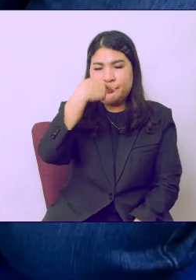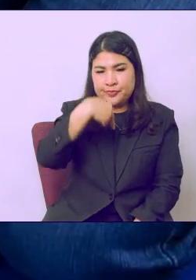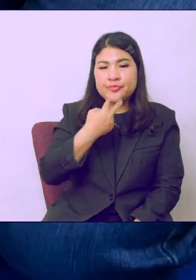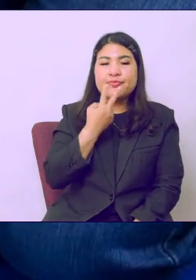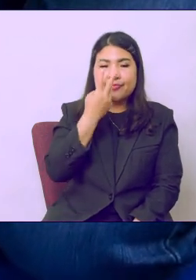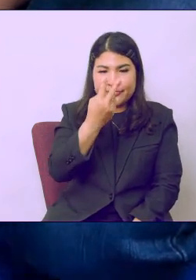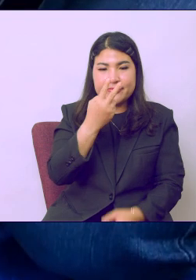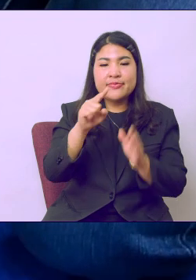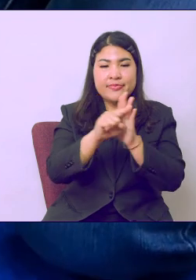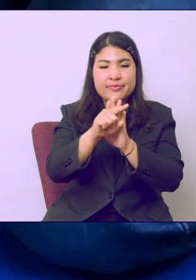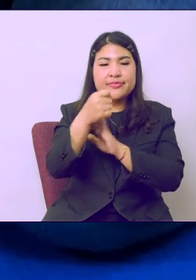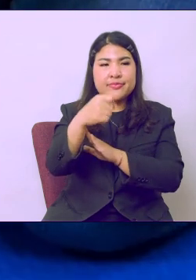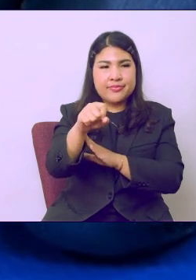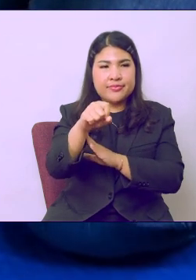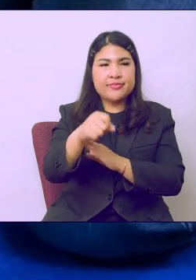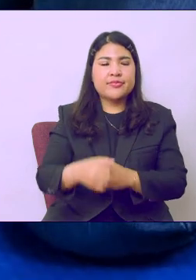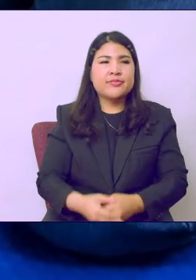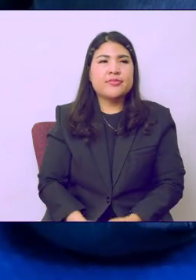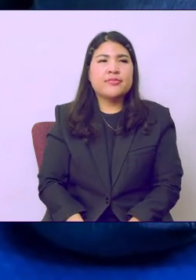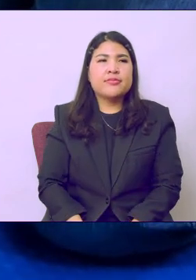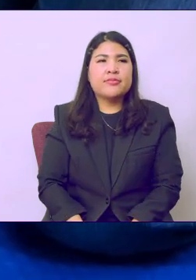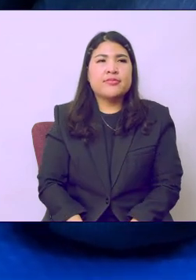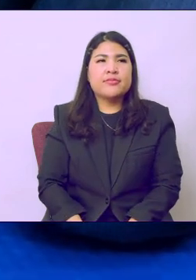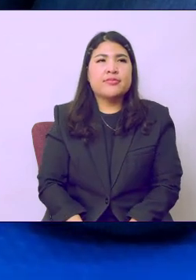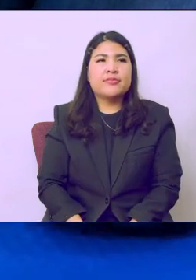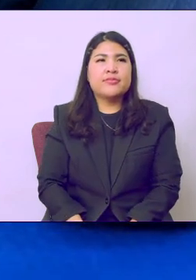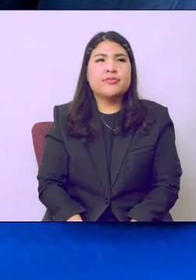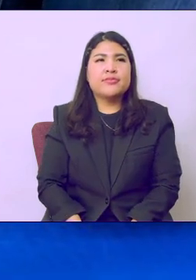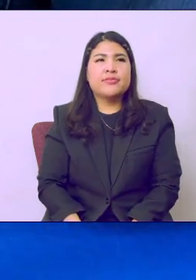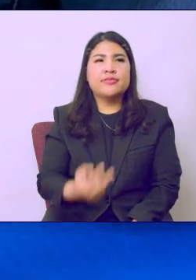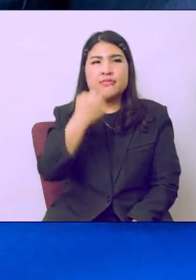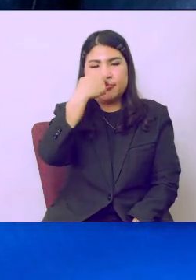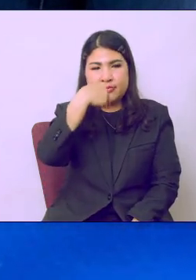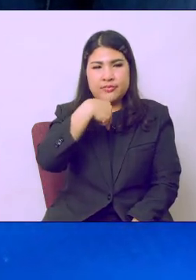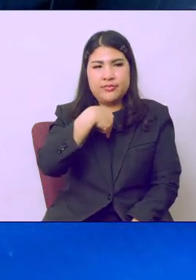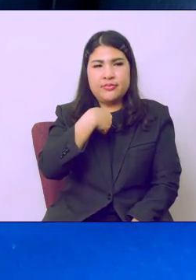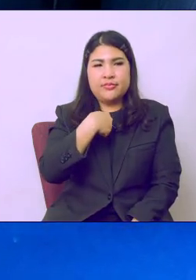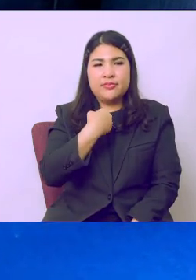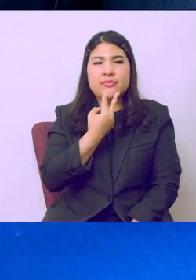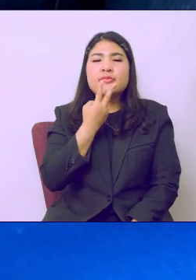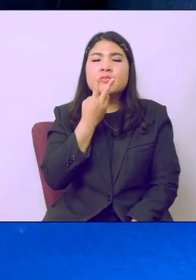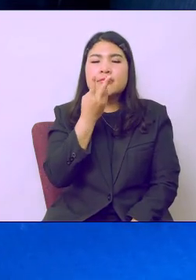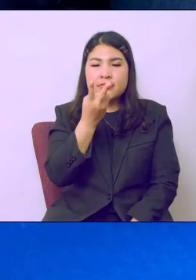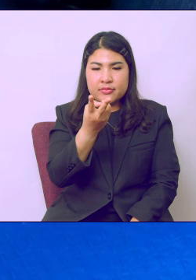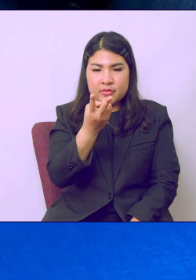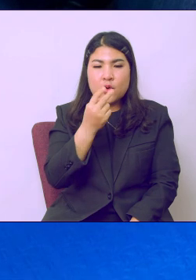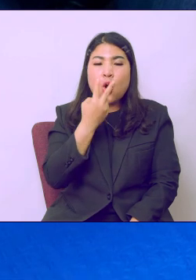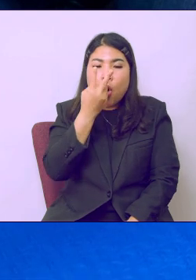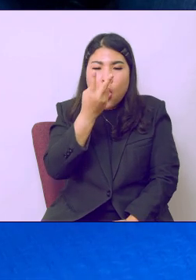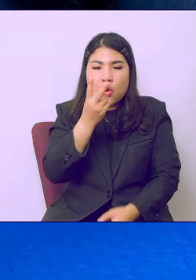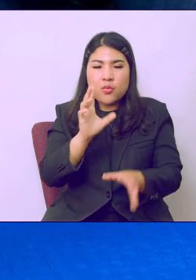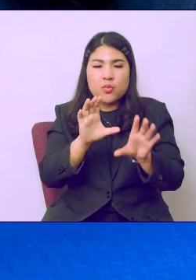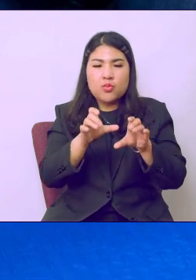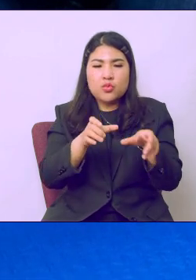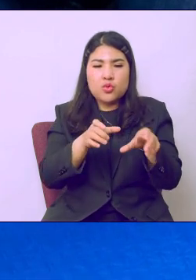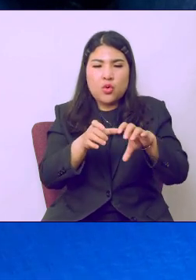หายใจออกหมุนออกนะครับมาหายใจเข้าครับหายใจออกหมุนออกครับอ่า